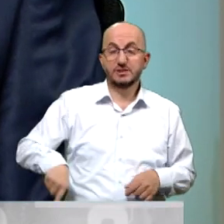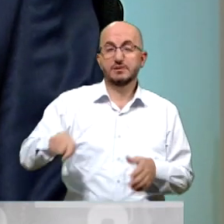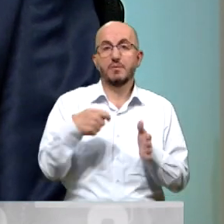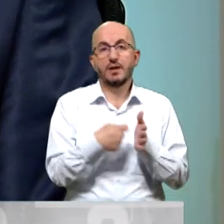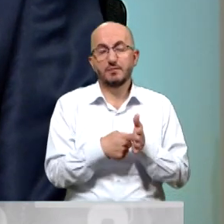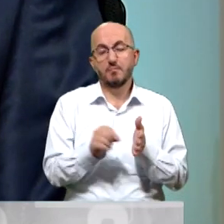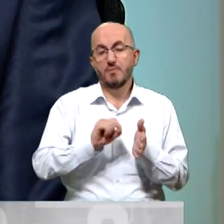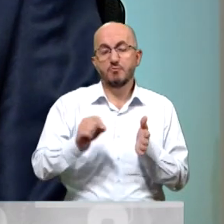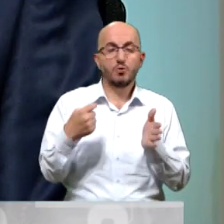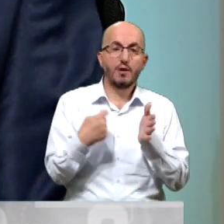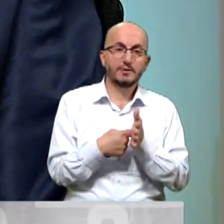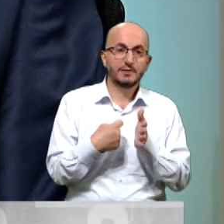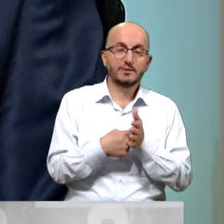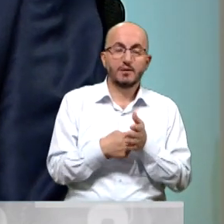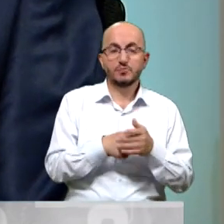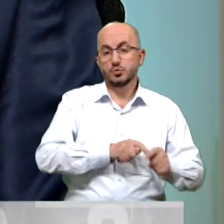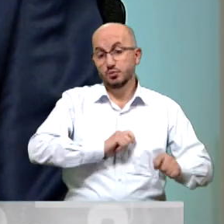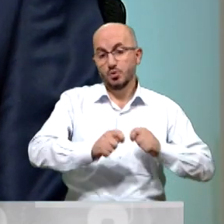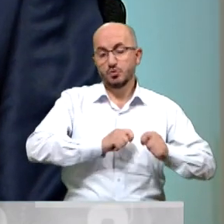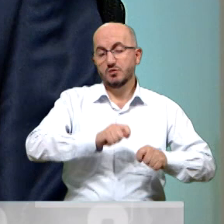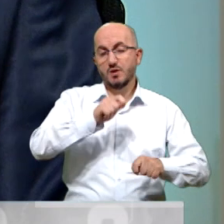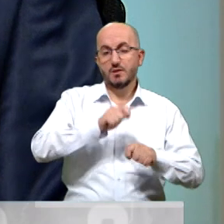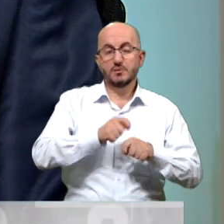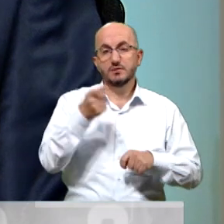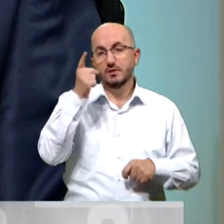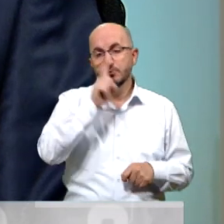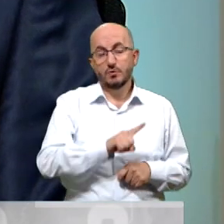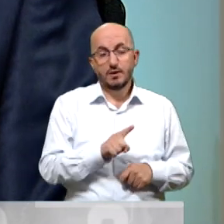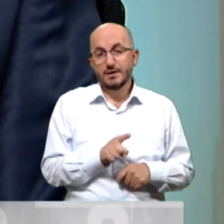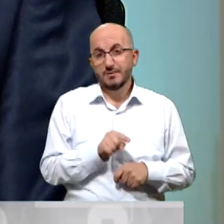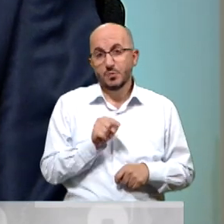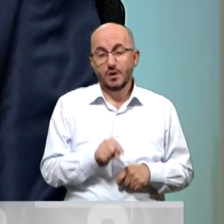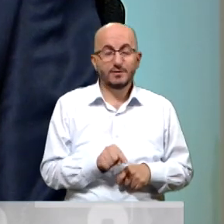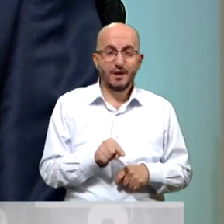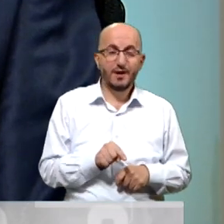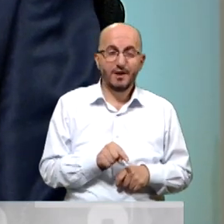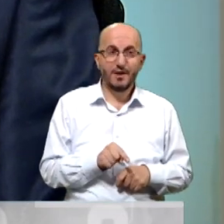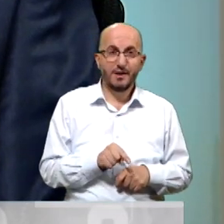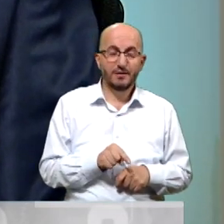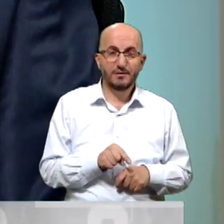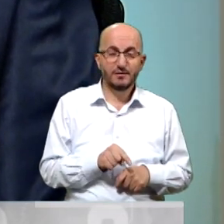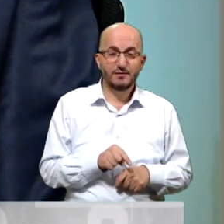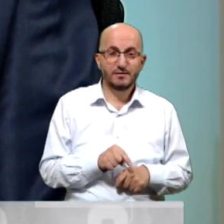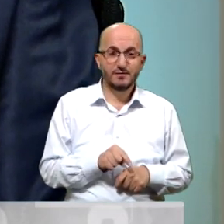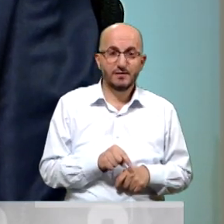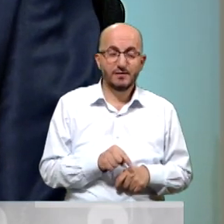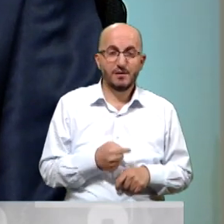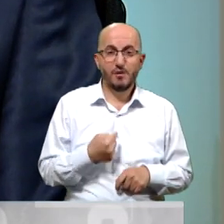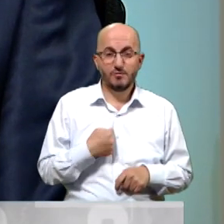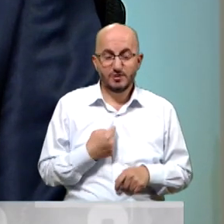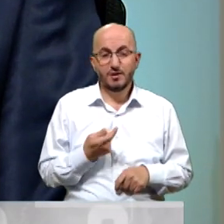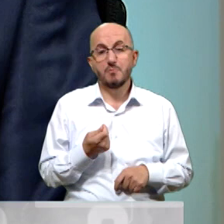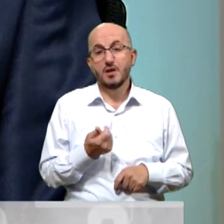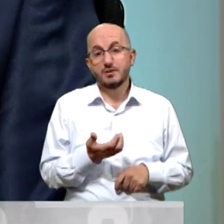adımıza, memurlar adına bir sözleşme yapıldığından dolayı yani burada hani işte benden